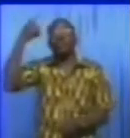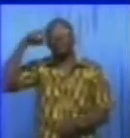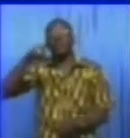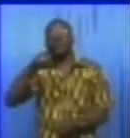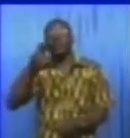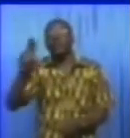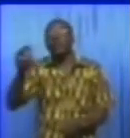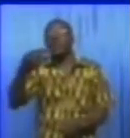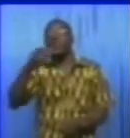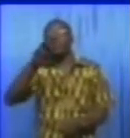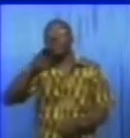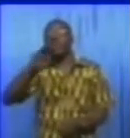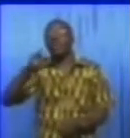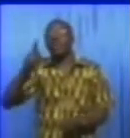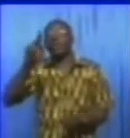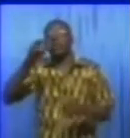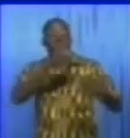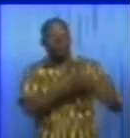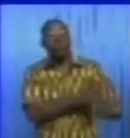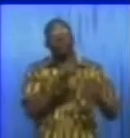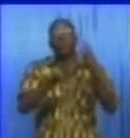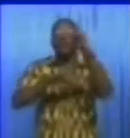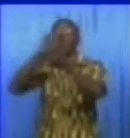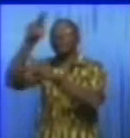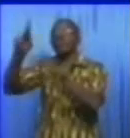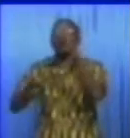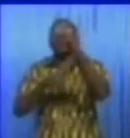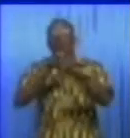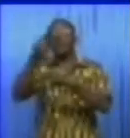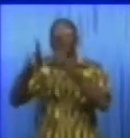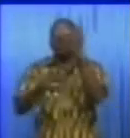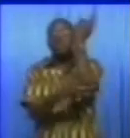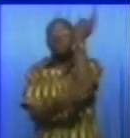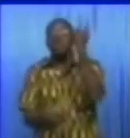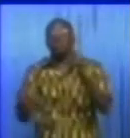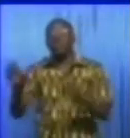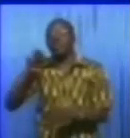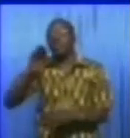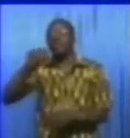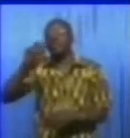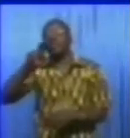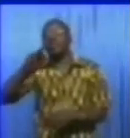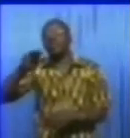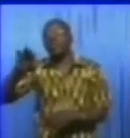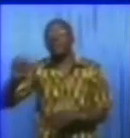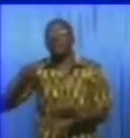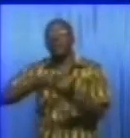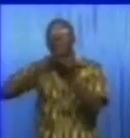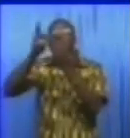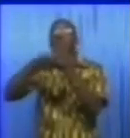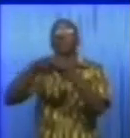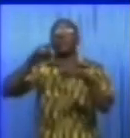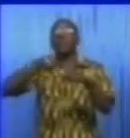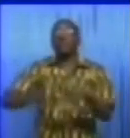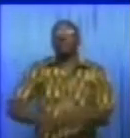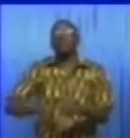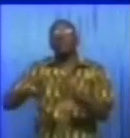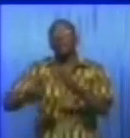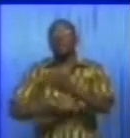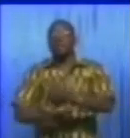Project, était aux côtés des populations démunies du BAM. Elle a financé la mise en œuvre du projet d'appui à la